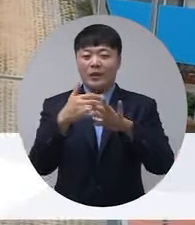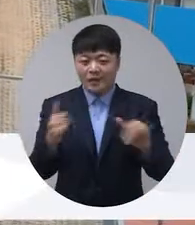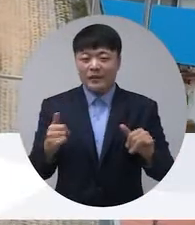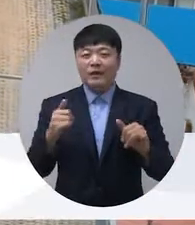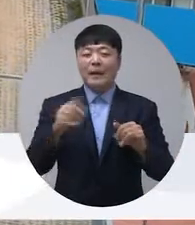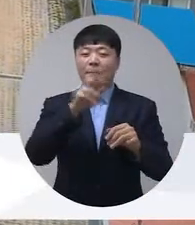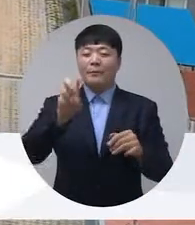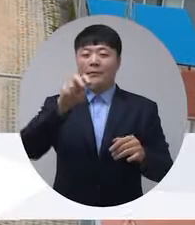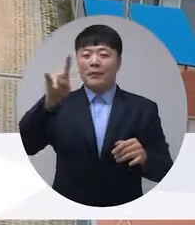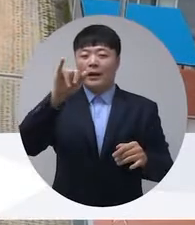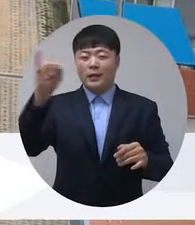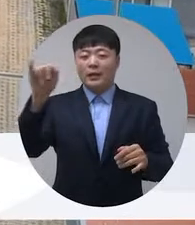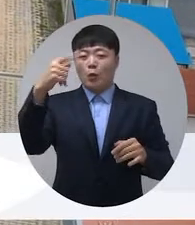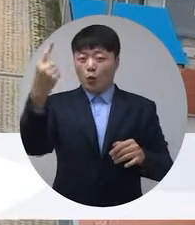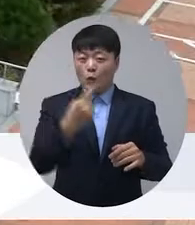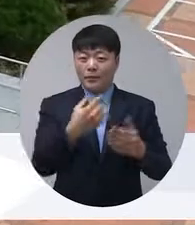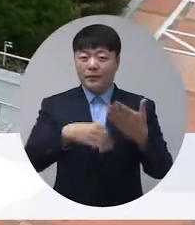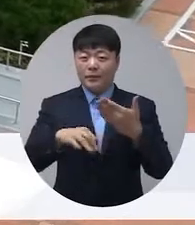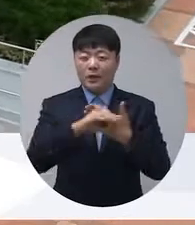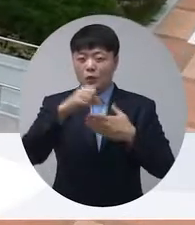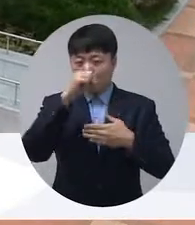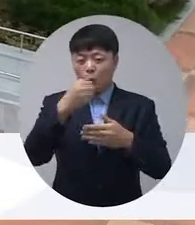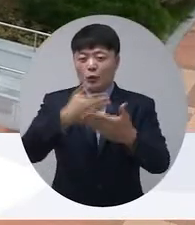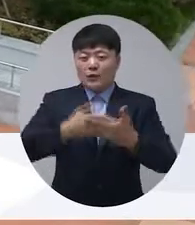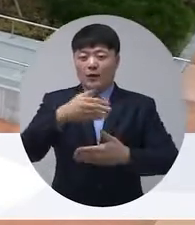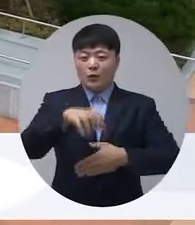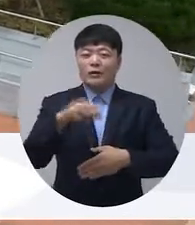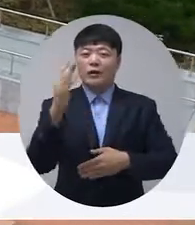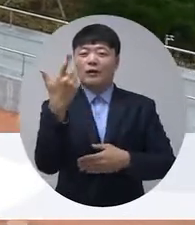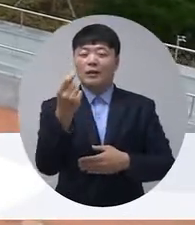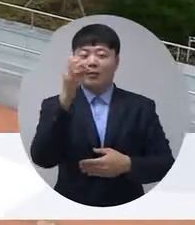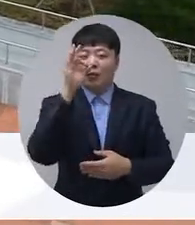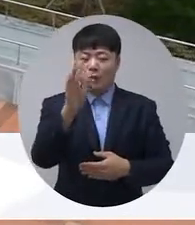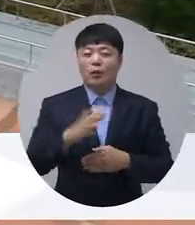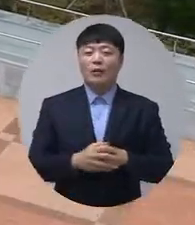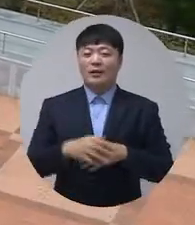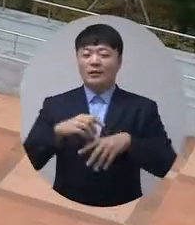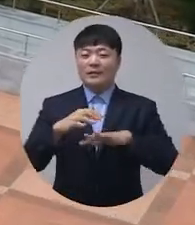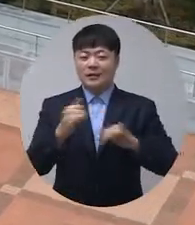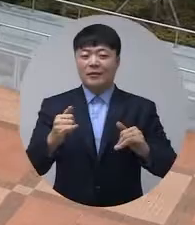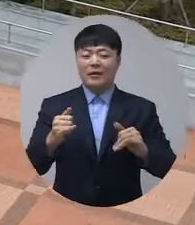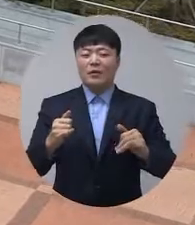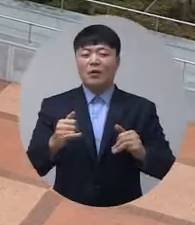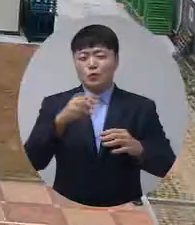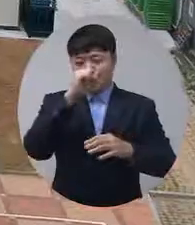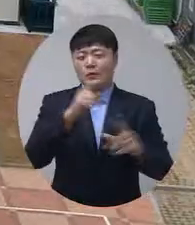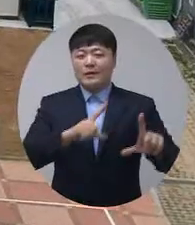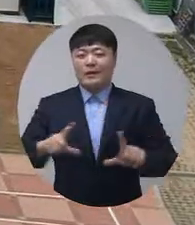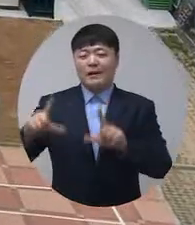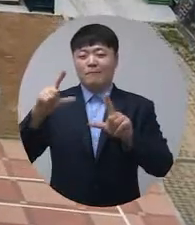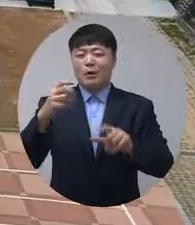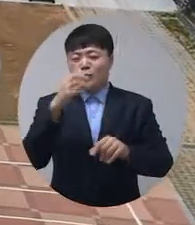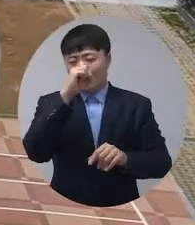반만에 권역을 방문하는 도시민들의 문화 교류의 장이 될 것으로 보입니다 또한 지역민들의 화합과 삶의 질 향상에도